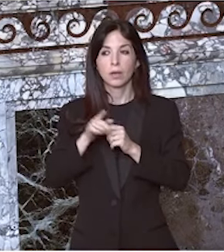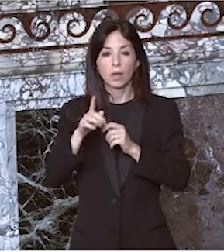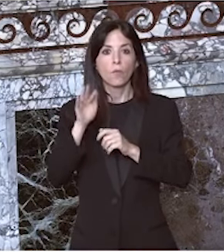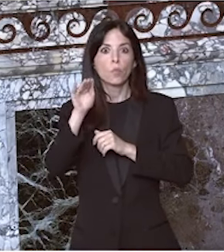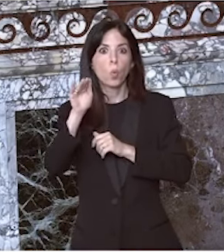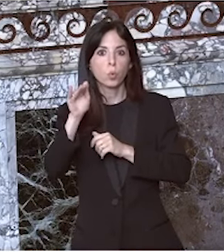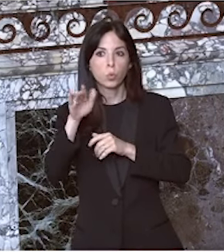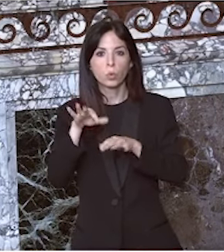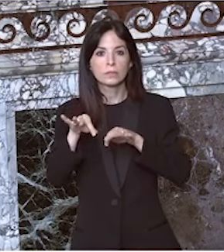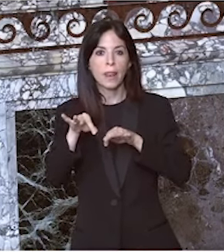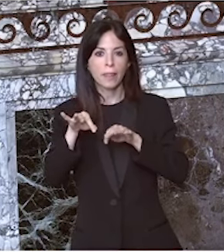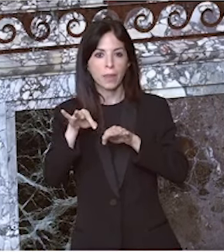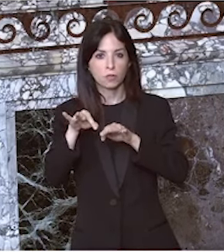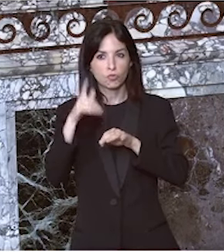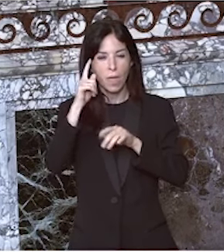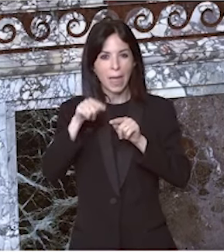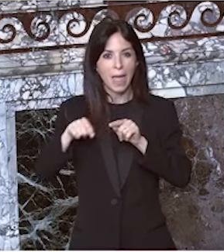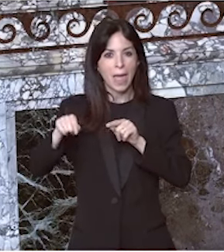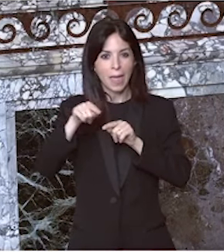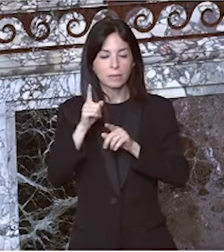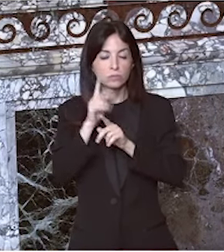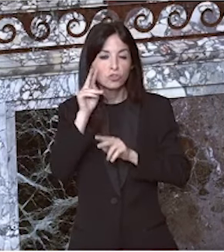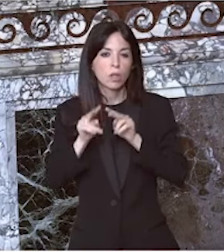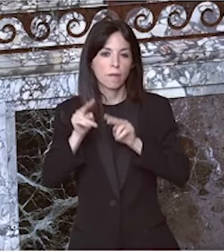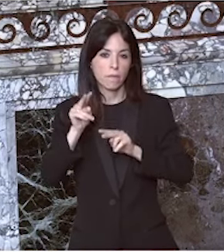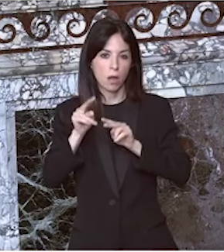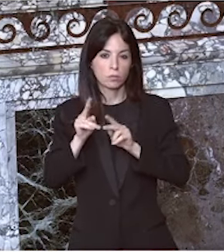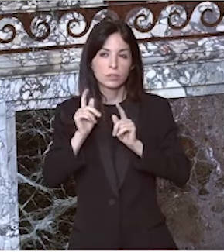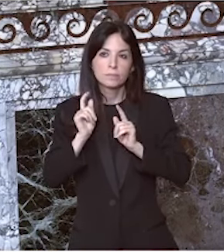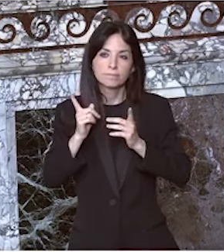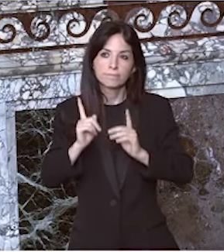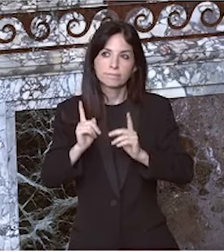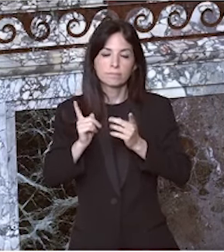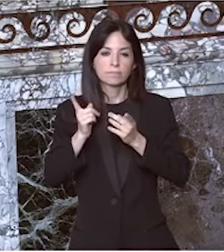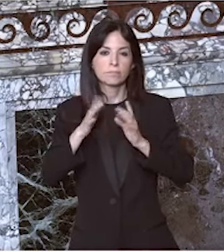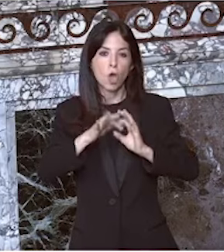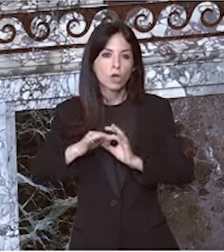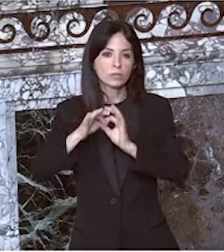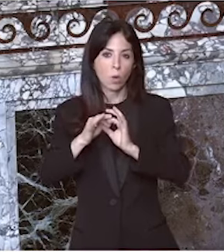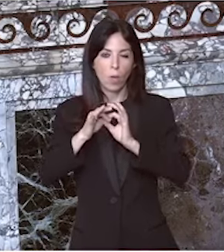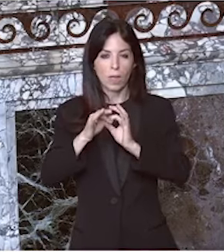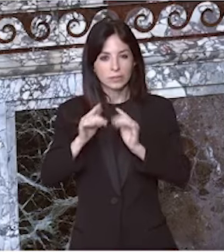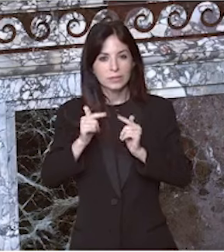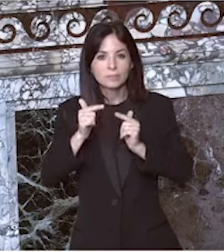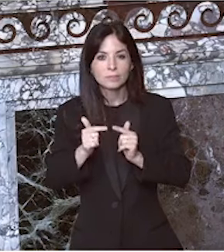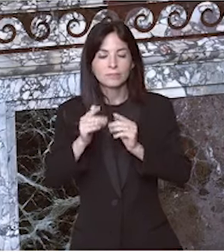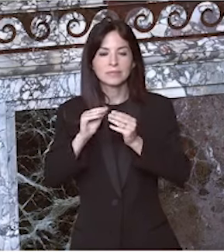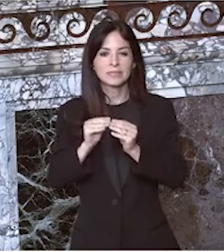ambito andranno valutate considerandone le possibili conseguenze sul sistema monetario globale.